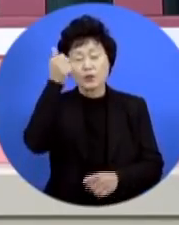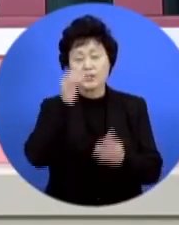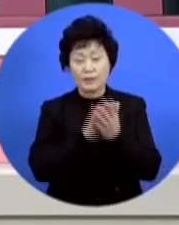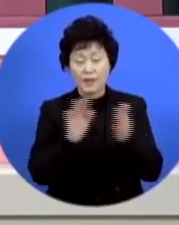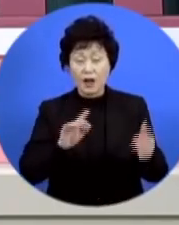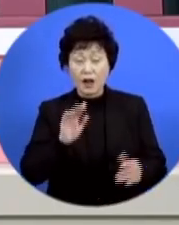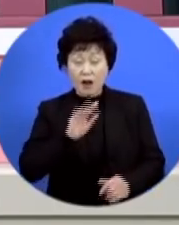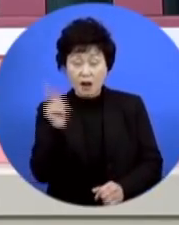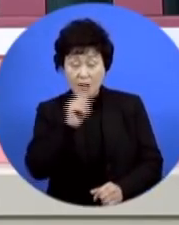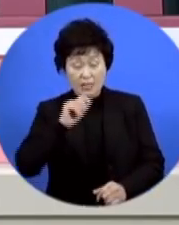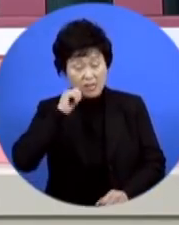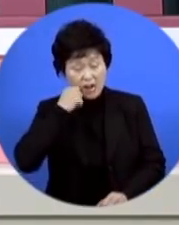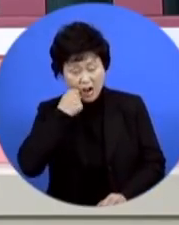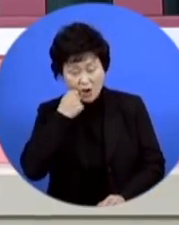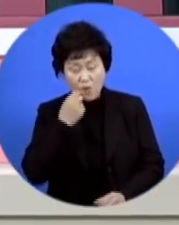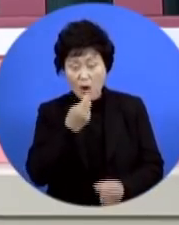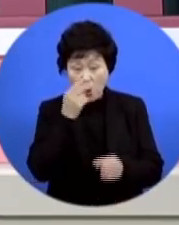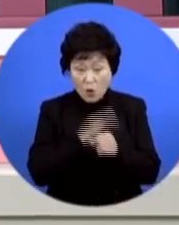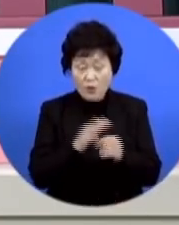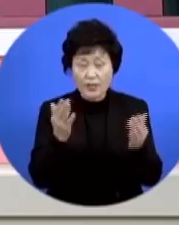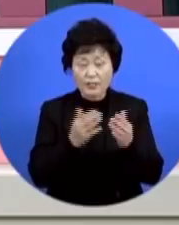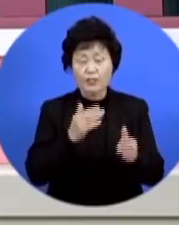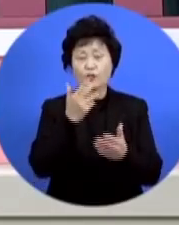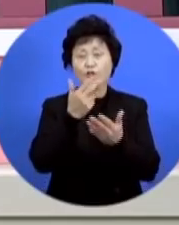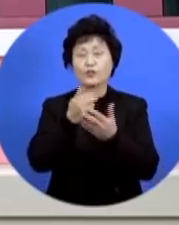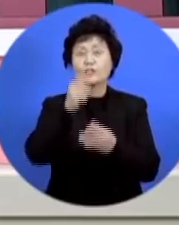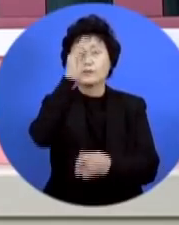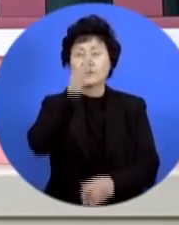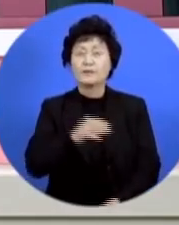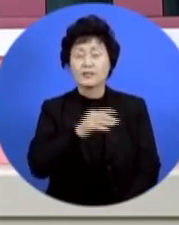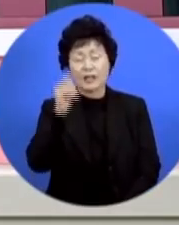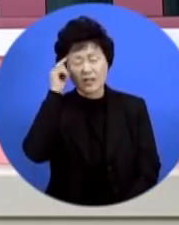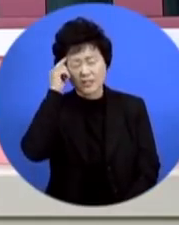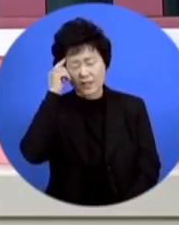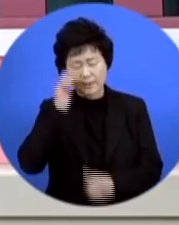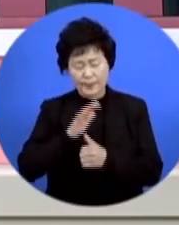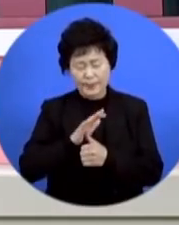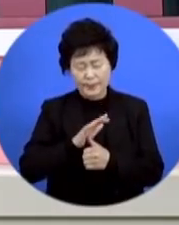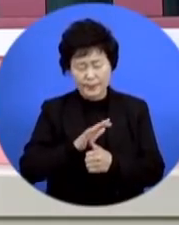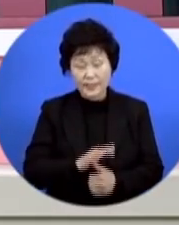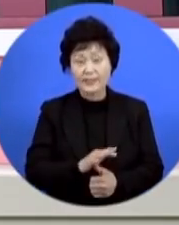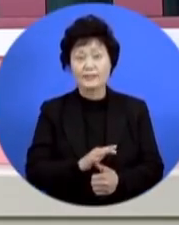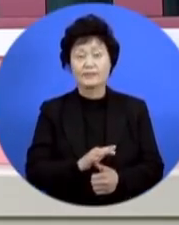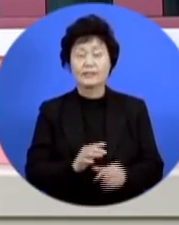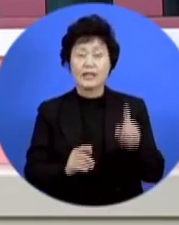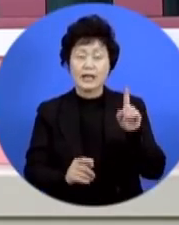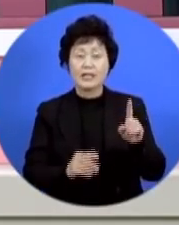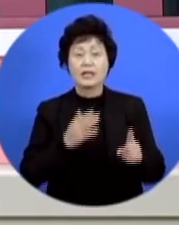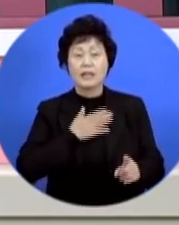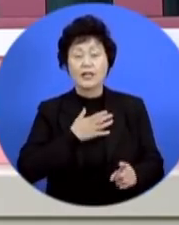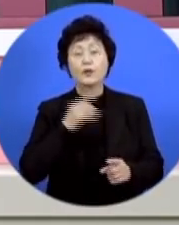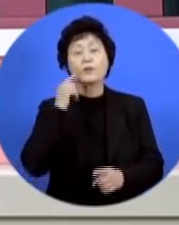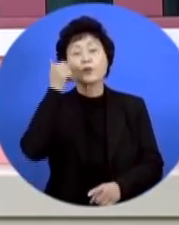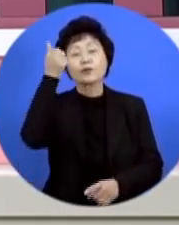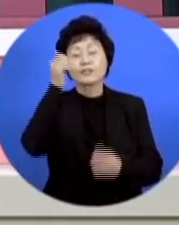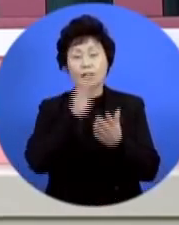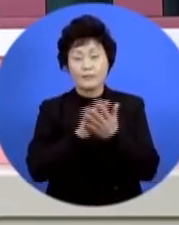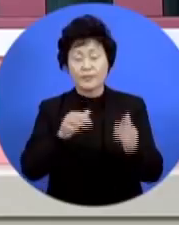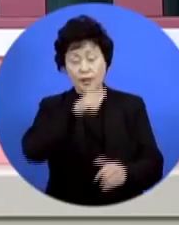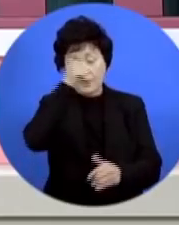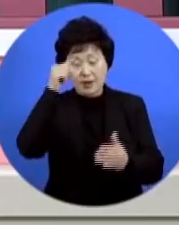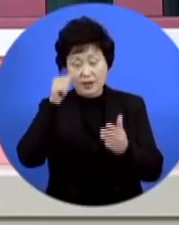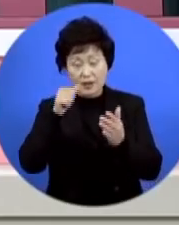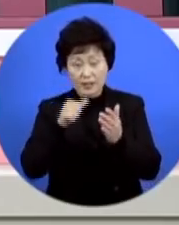어떠한 핍박과 오해와 억울한 일도 주님 십자가 생각하며 참고 견디겠습니다. 하나, 나는 목사입니다.